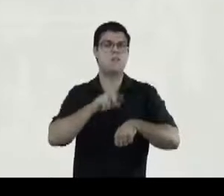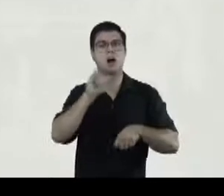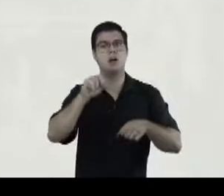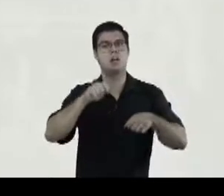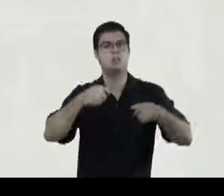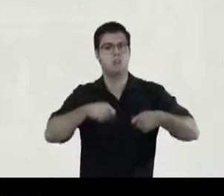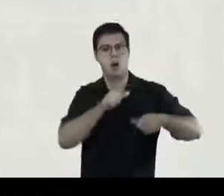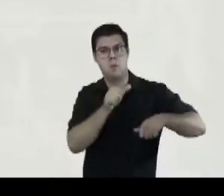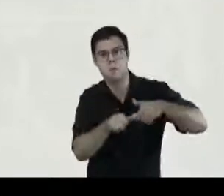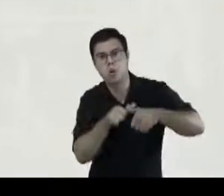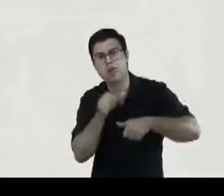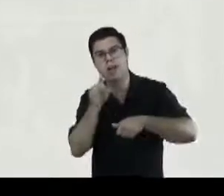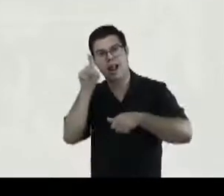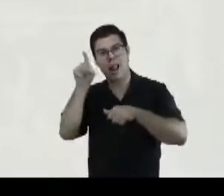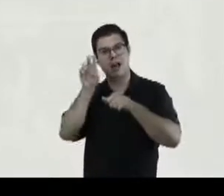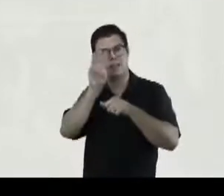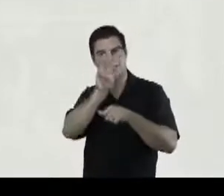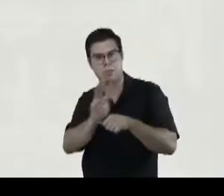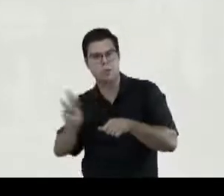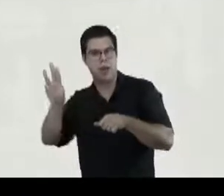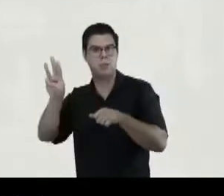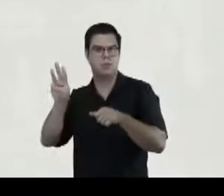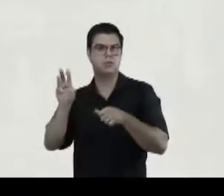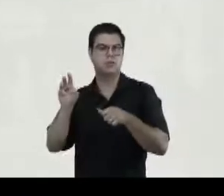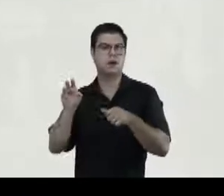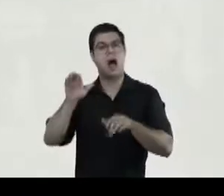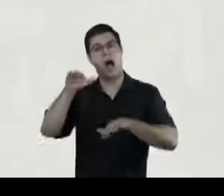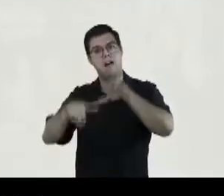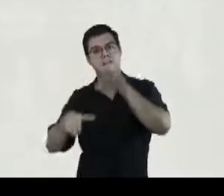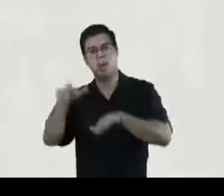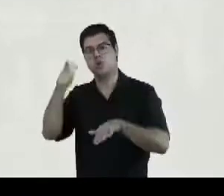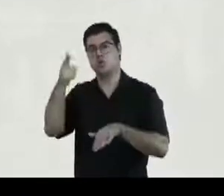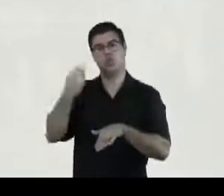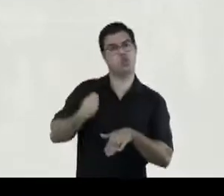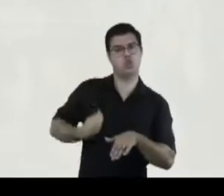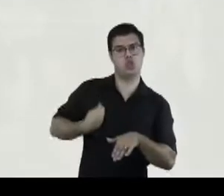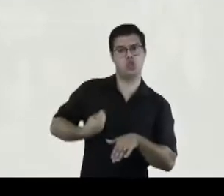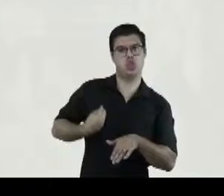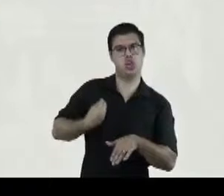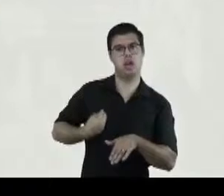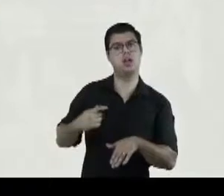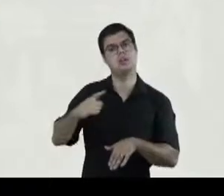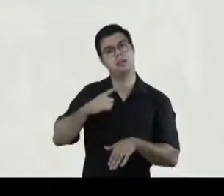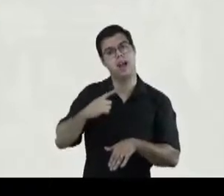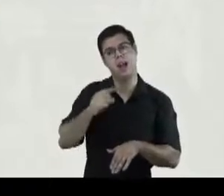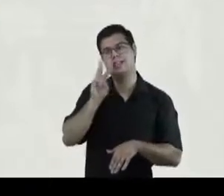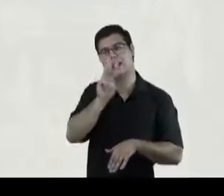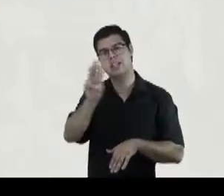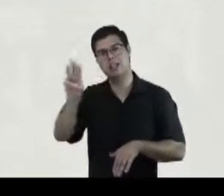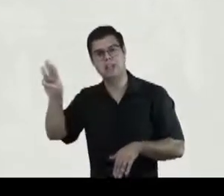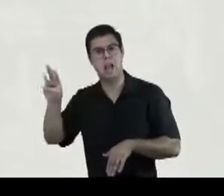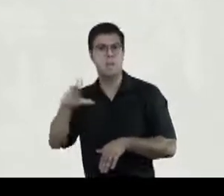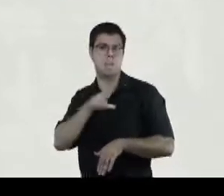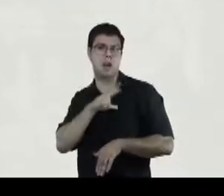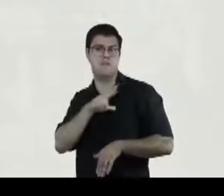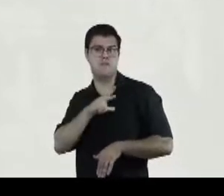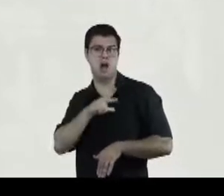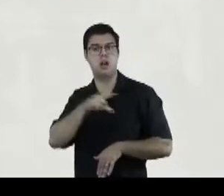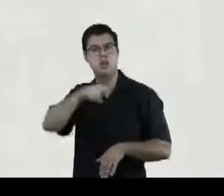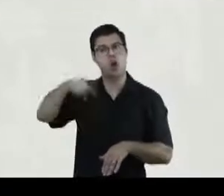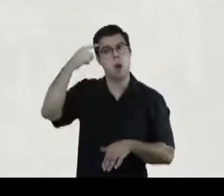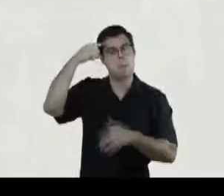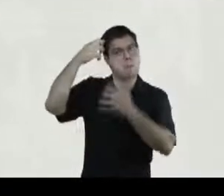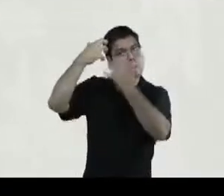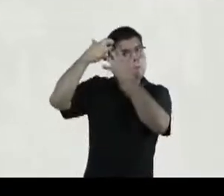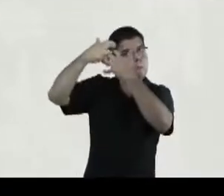privé. On n'a pas fini de réfléchir à des possibilités de passer des conventions pour que,